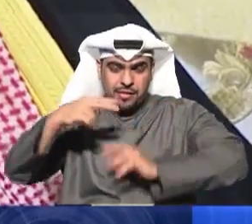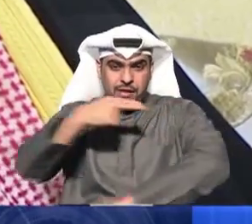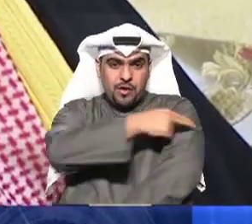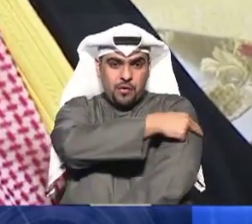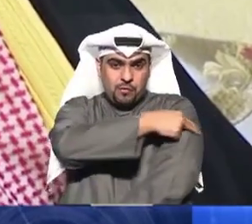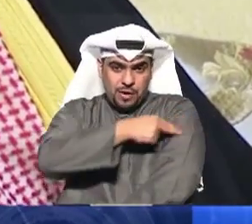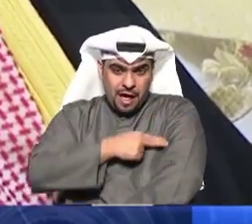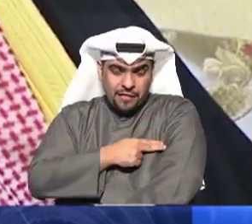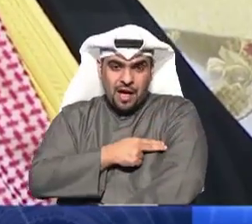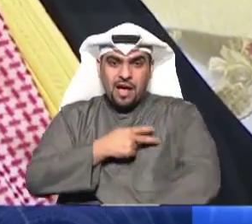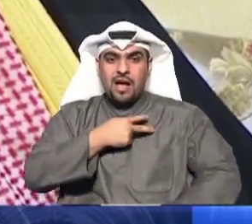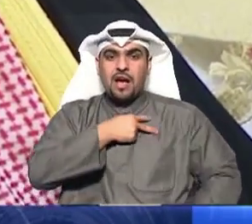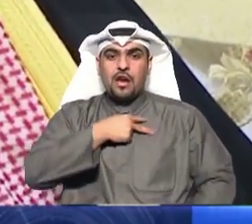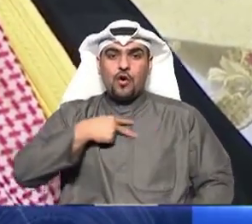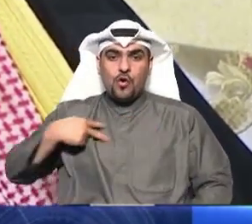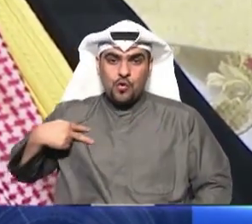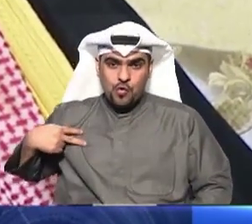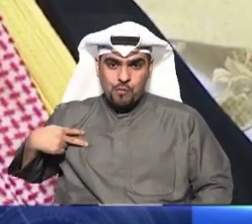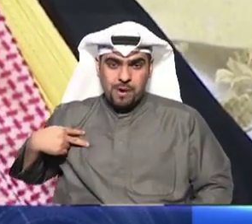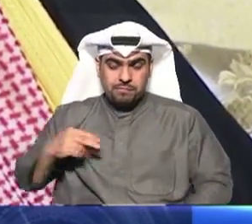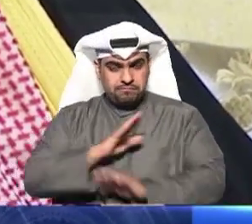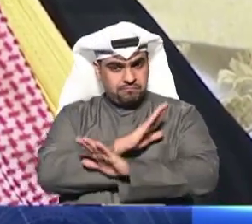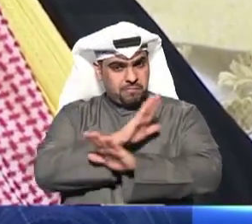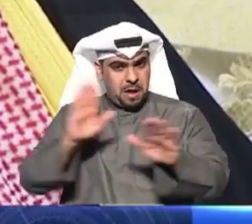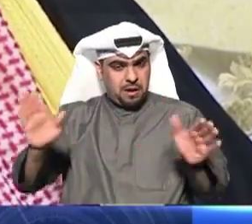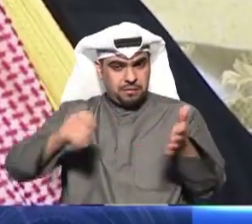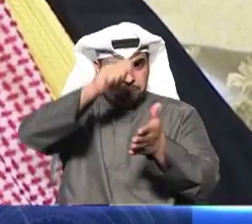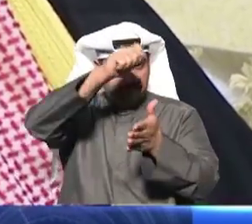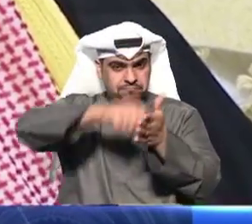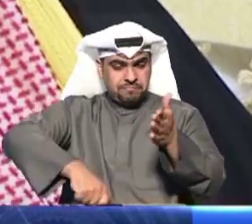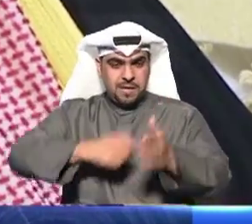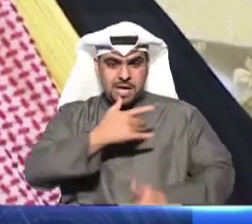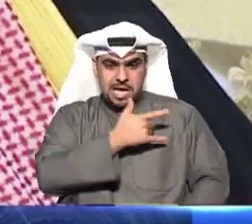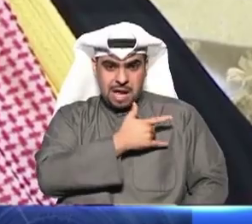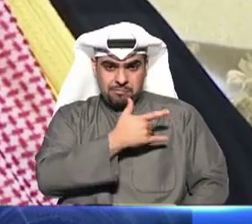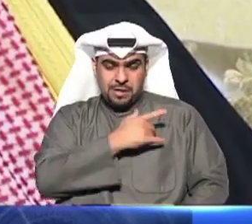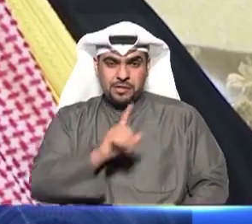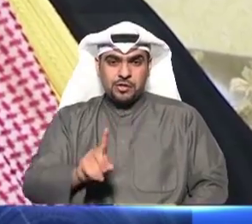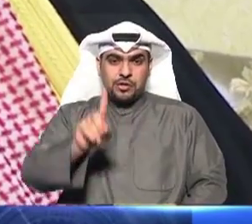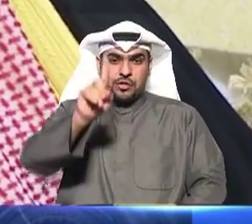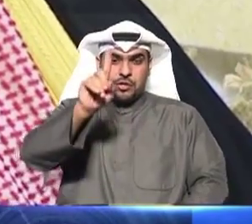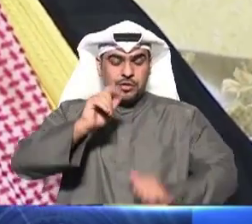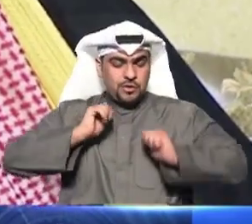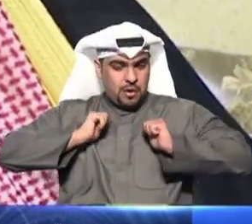الحكومة عازمين على العمل الدؤوب